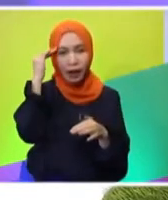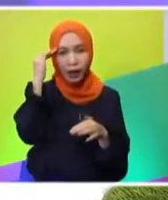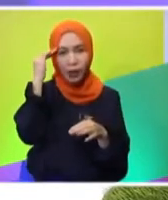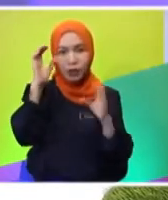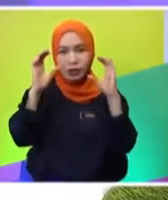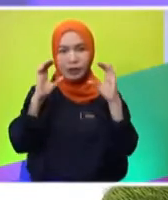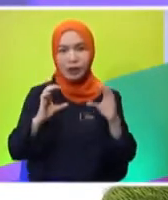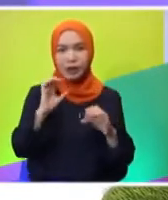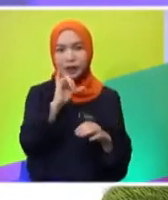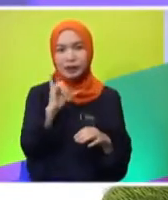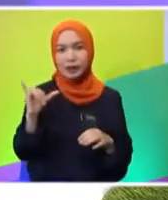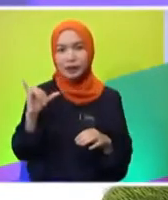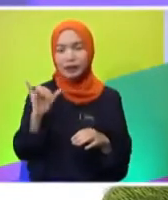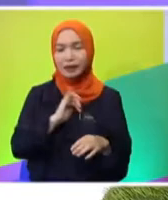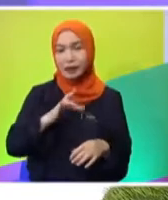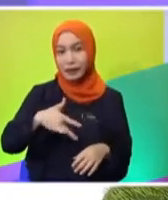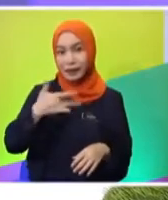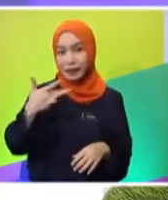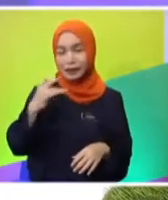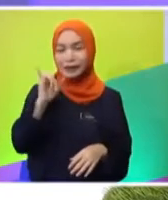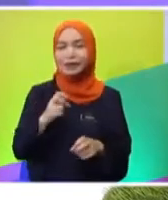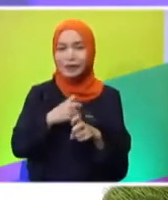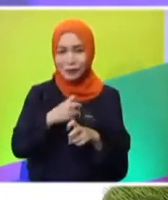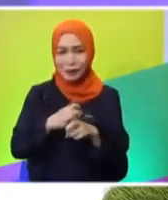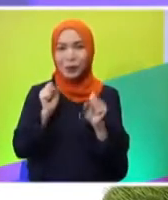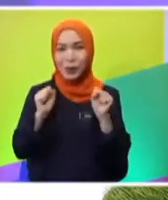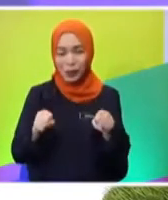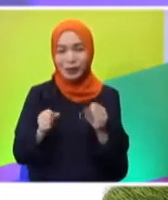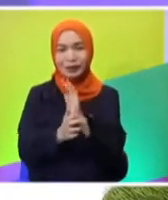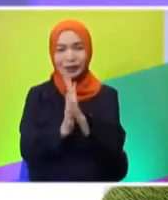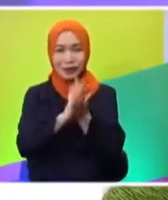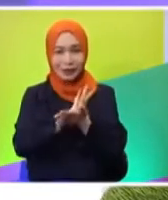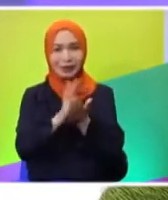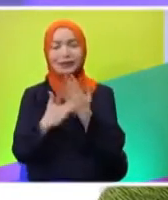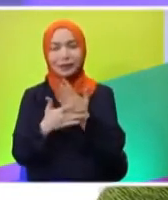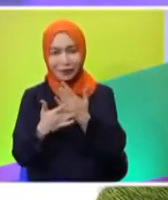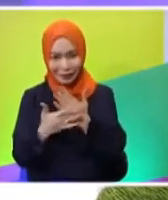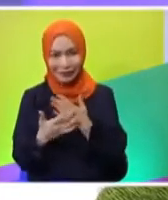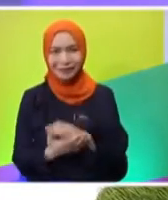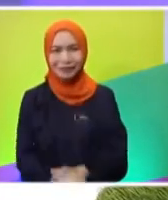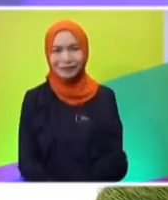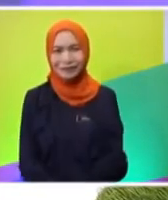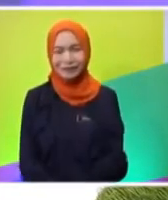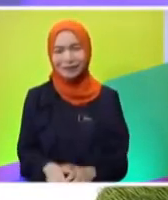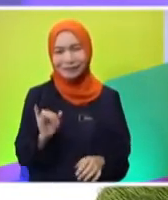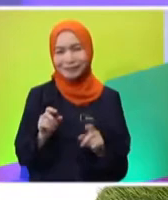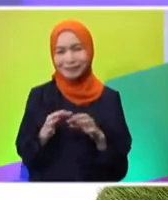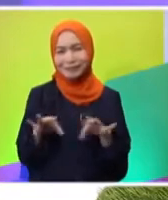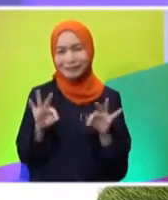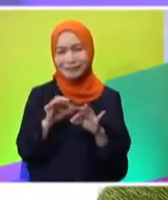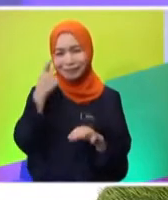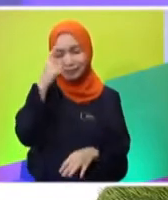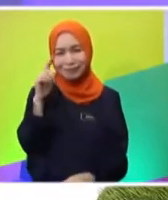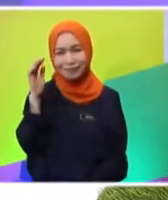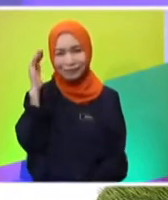iya iya ada sebuah karya susah pun jadi senang sedih senang ya kebanyakan nah eh